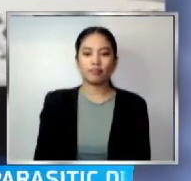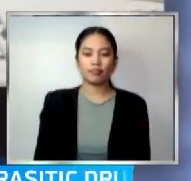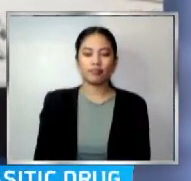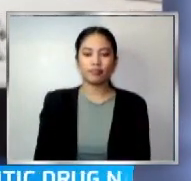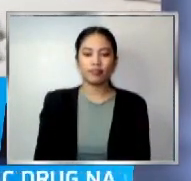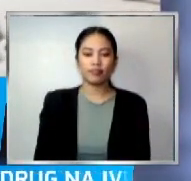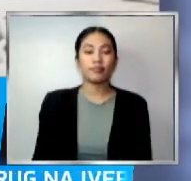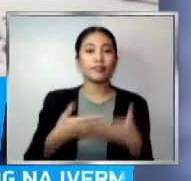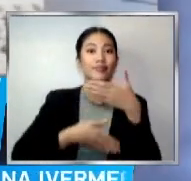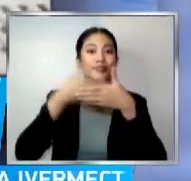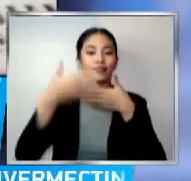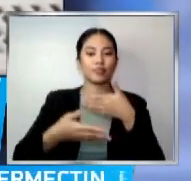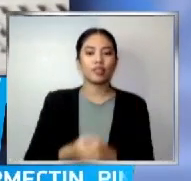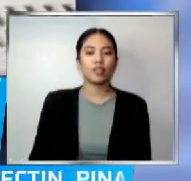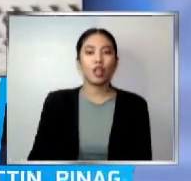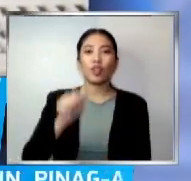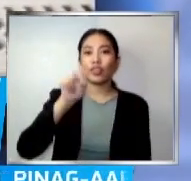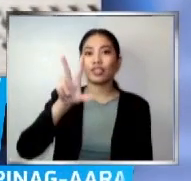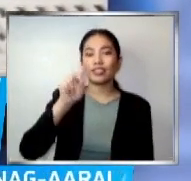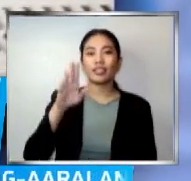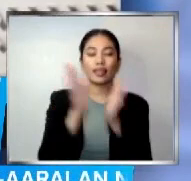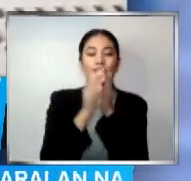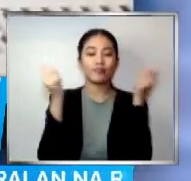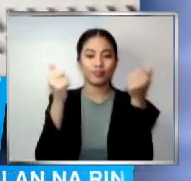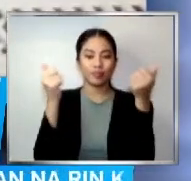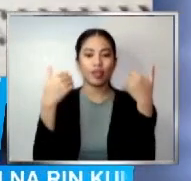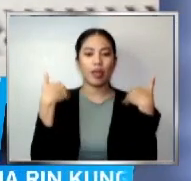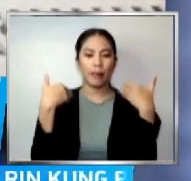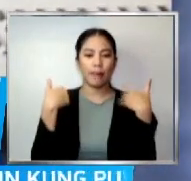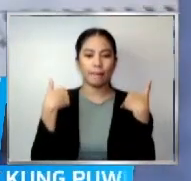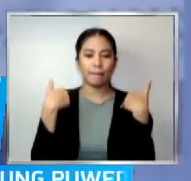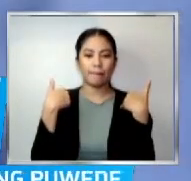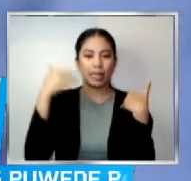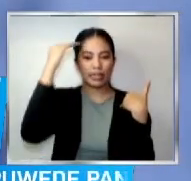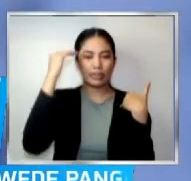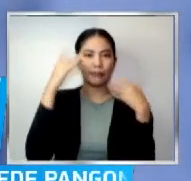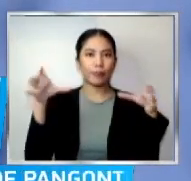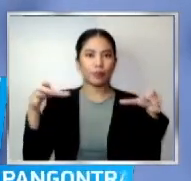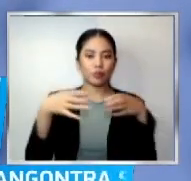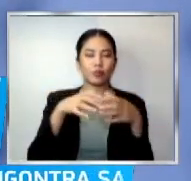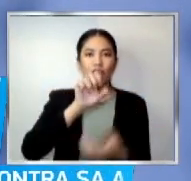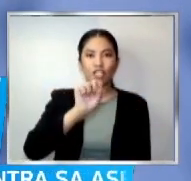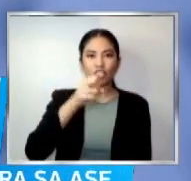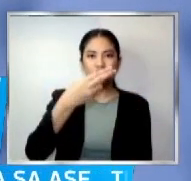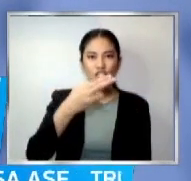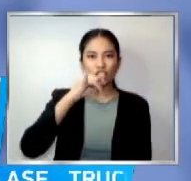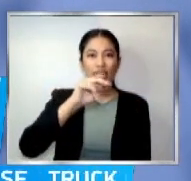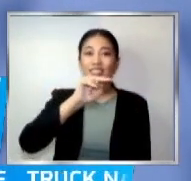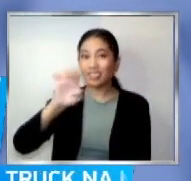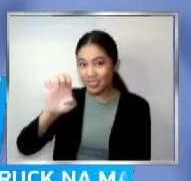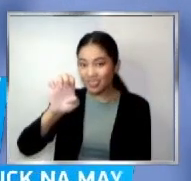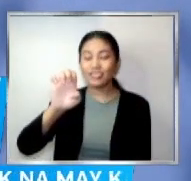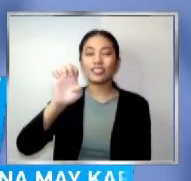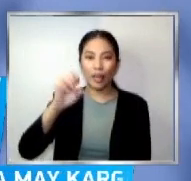Para sa kanilang 13th anniversary, may handog sa Showels ang K-pop group na SHINee. Ang special live broadcast na SHINee Day